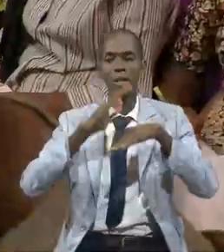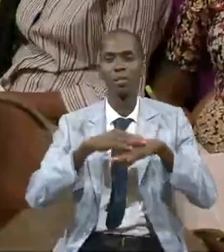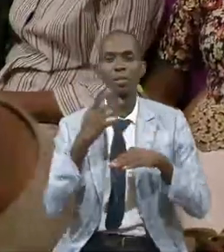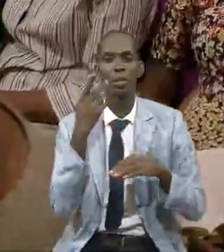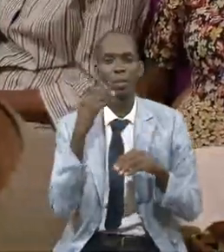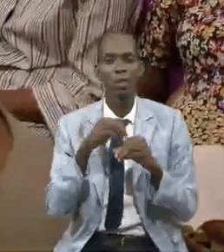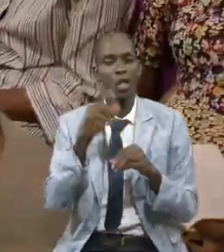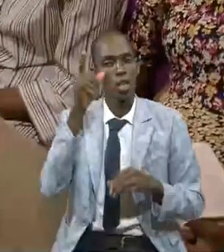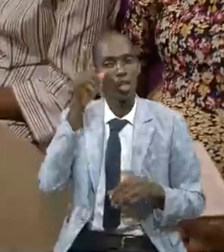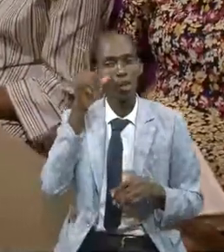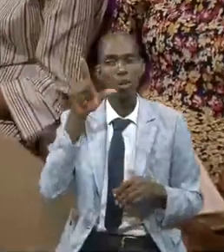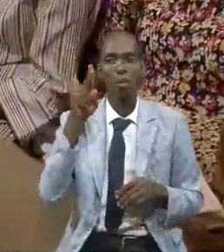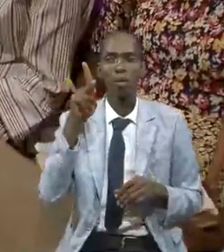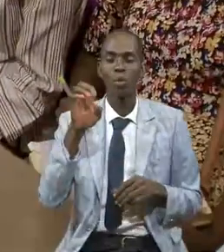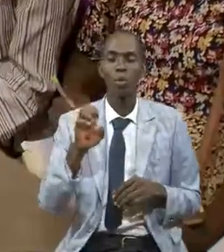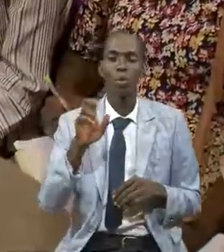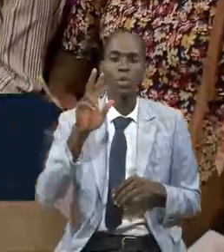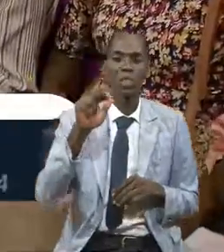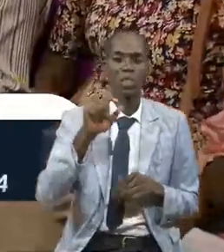Luc au chapitre 13,